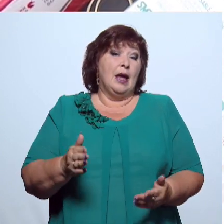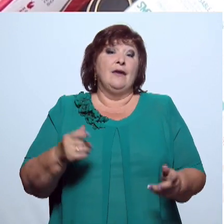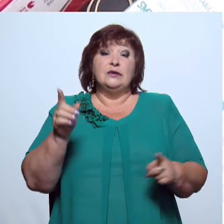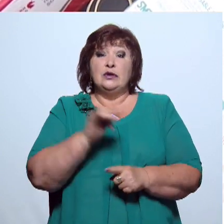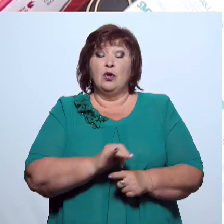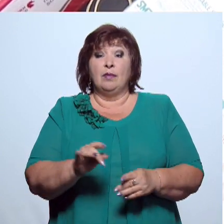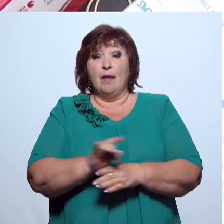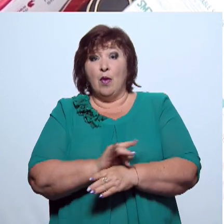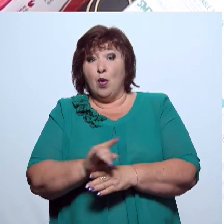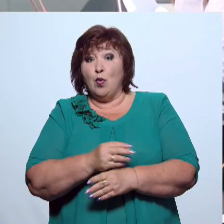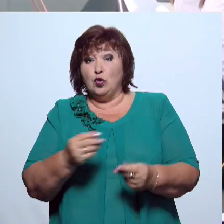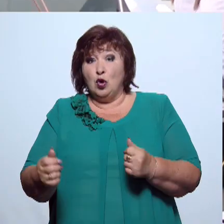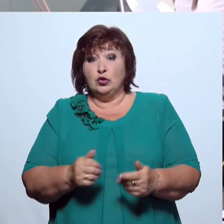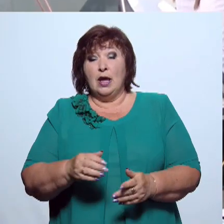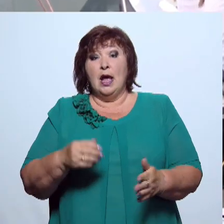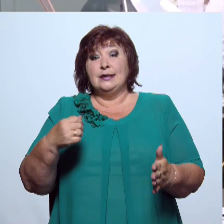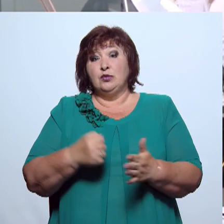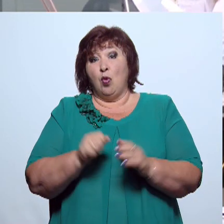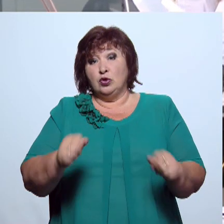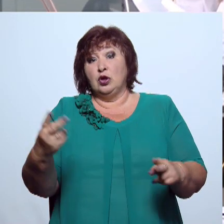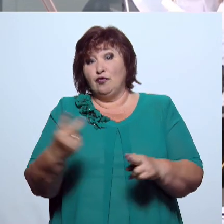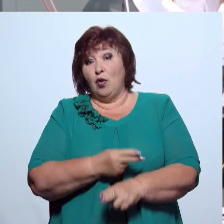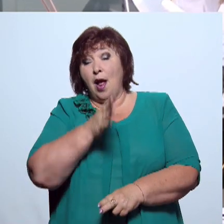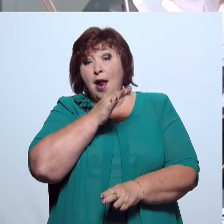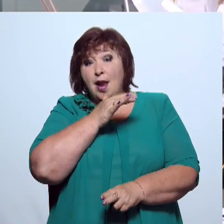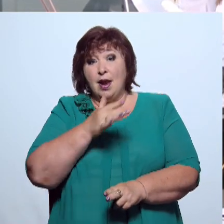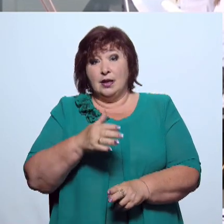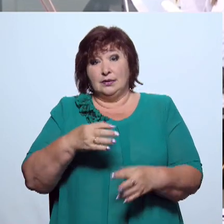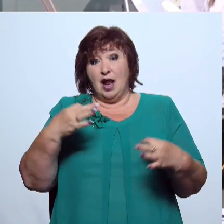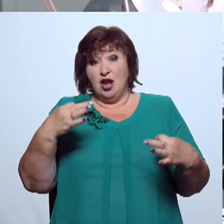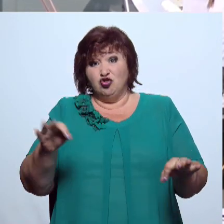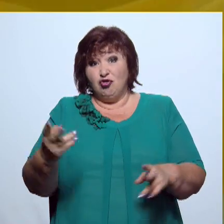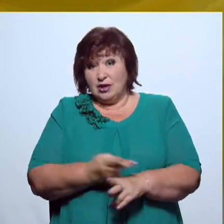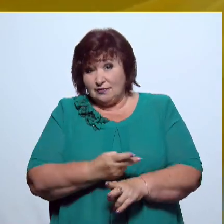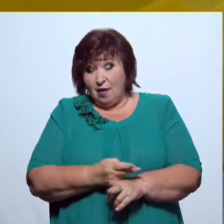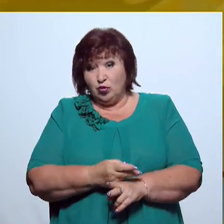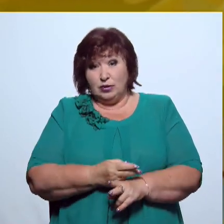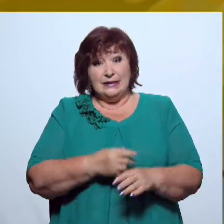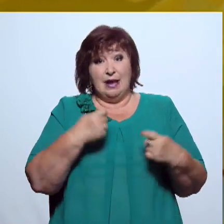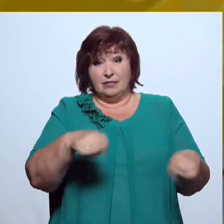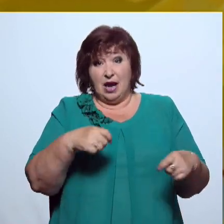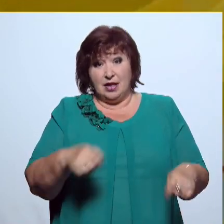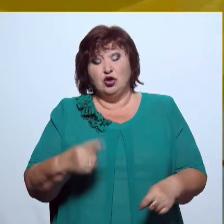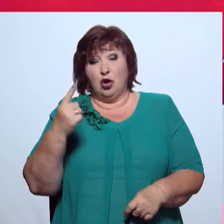продажу подделок можно получить срок до 2 лет лишения свободы, за незаконное их применение – до 1 года.